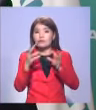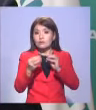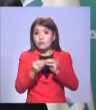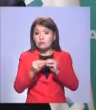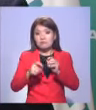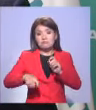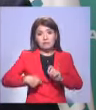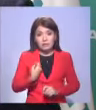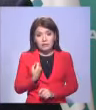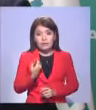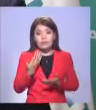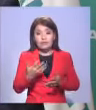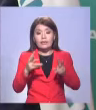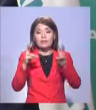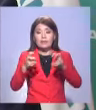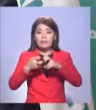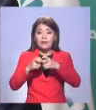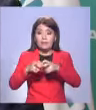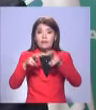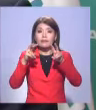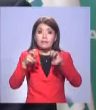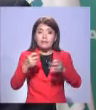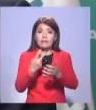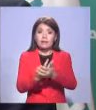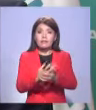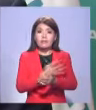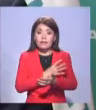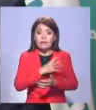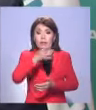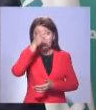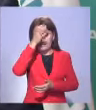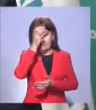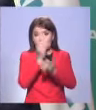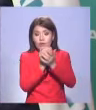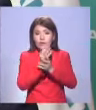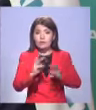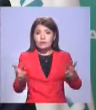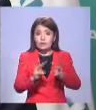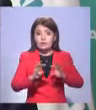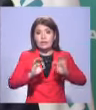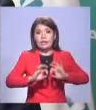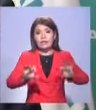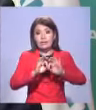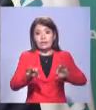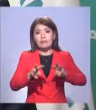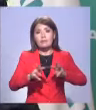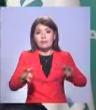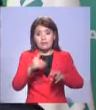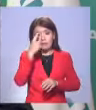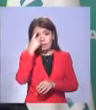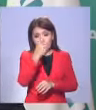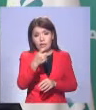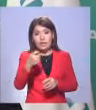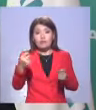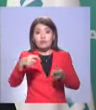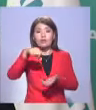болады. Сондықтан аталған проблема көрсетілді. Ғылым және жоғары білім министрлігіне қаратылатыны айтылды. Ол министрлікке де ескерттік. Тиісті грантқа